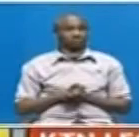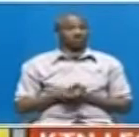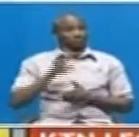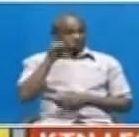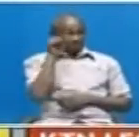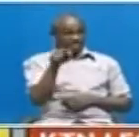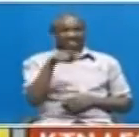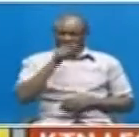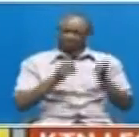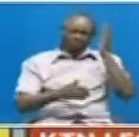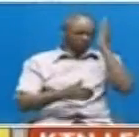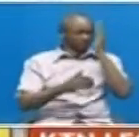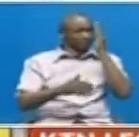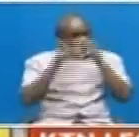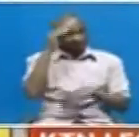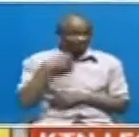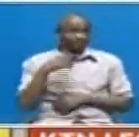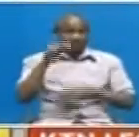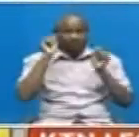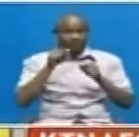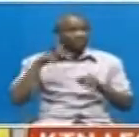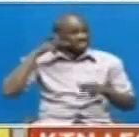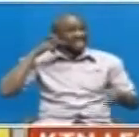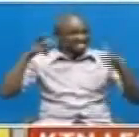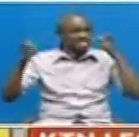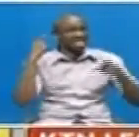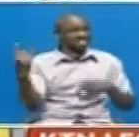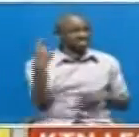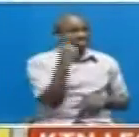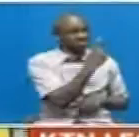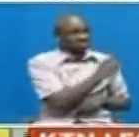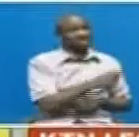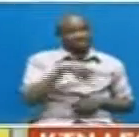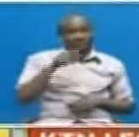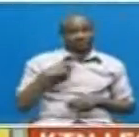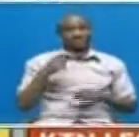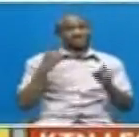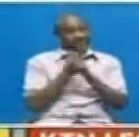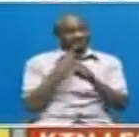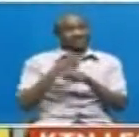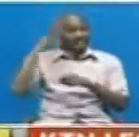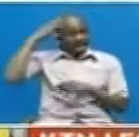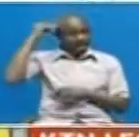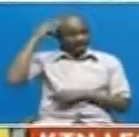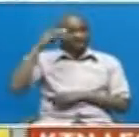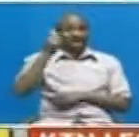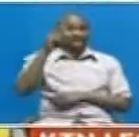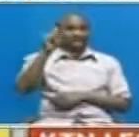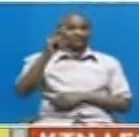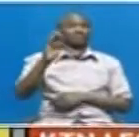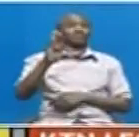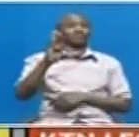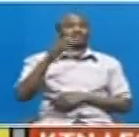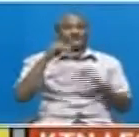Kufuatia tajriba yake, mwalimu huyu ana uwezo wa kuwasikiza wanafunzi wake wote wanaokariri kwa lugha ya Kiarabu aya hizi za